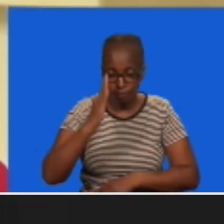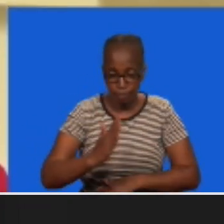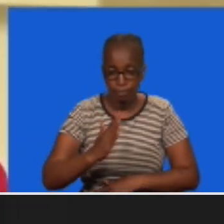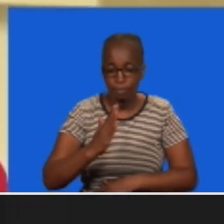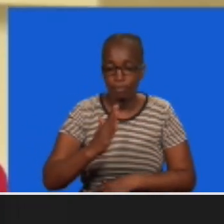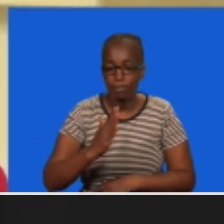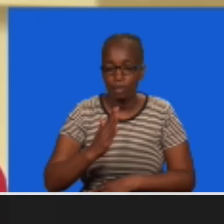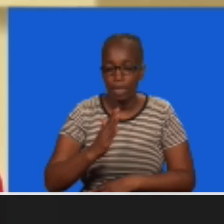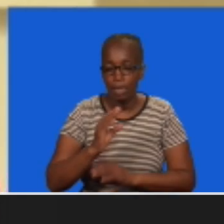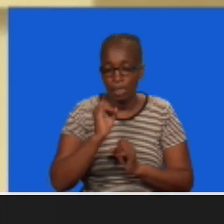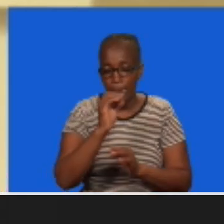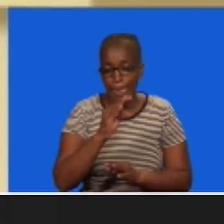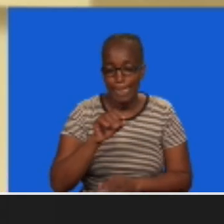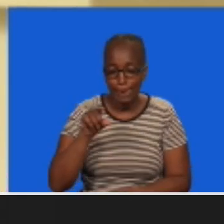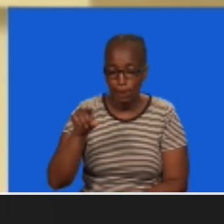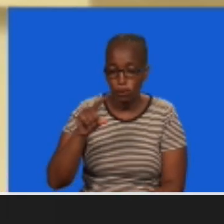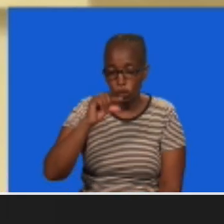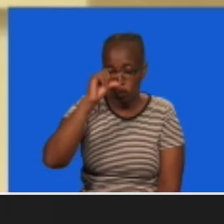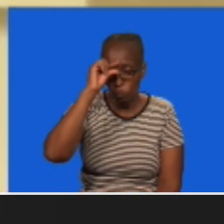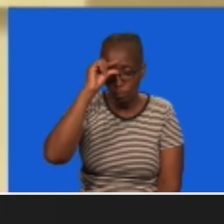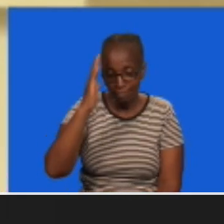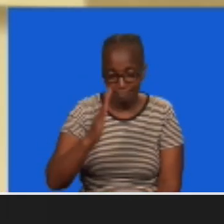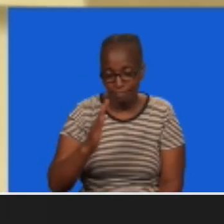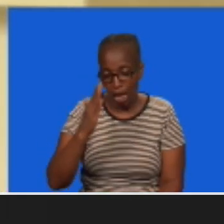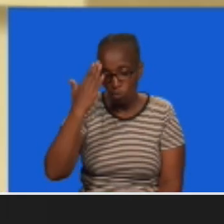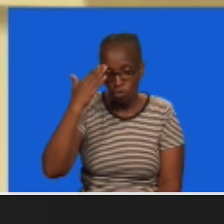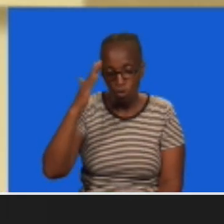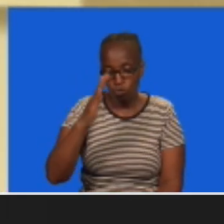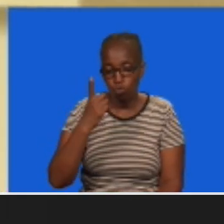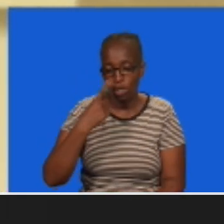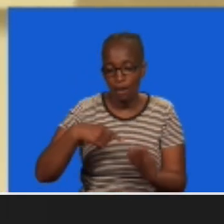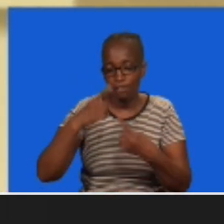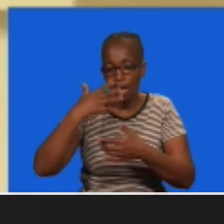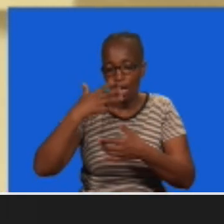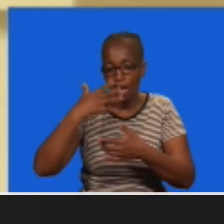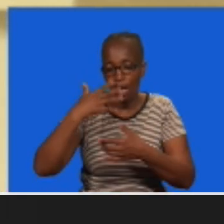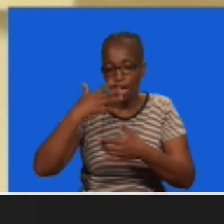tukatoka. Tunashukuru Mungu kabisa. Kama si yeye naona sijui chama tulitoka.